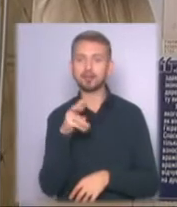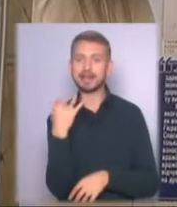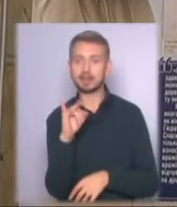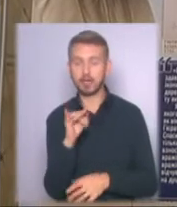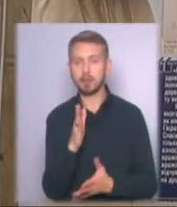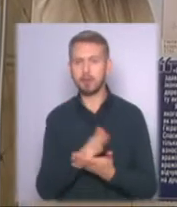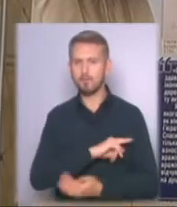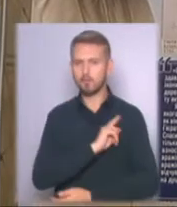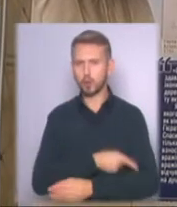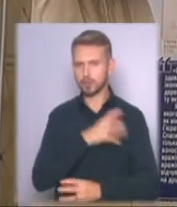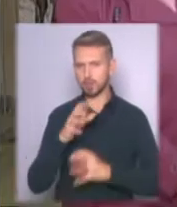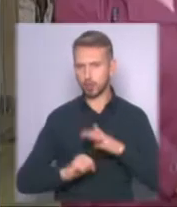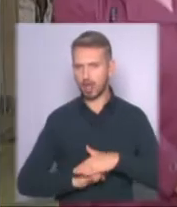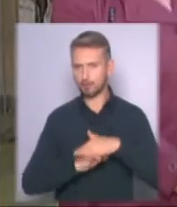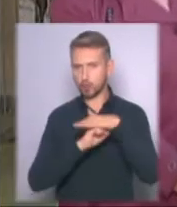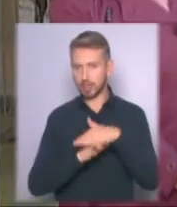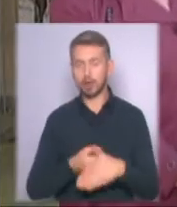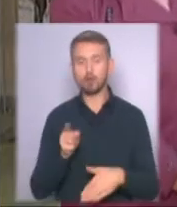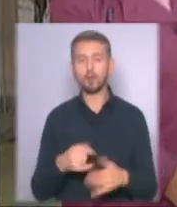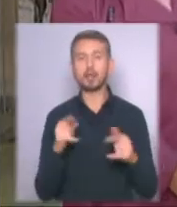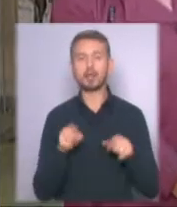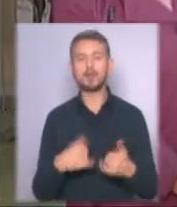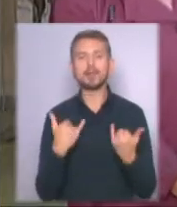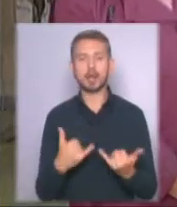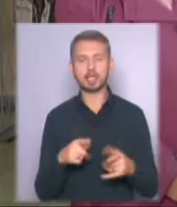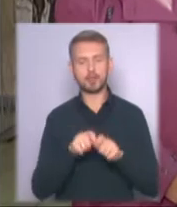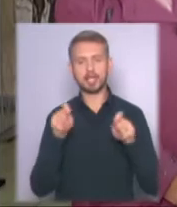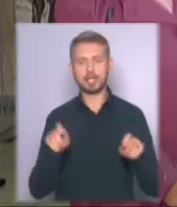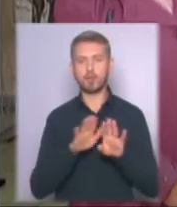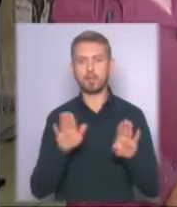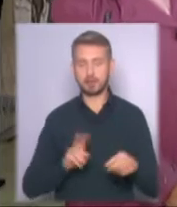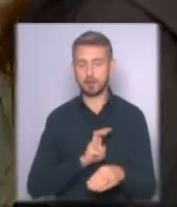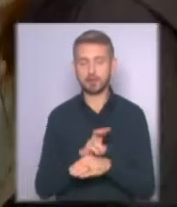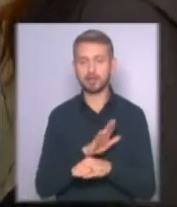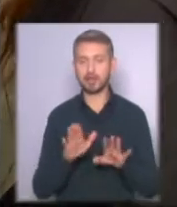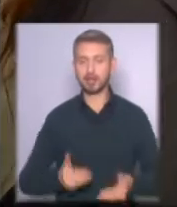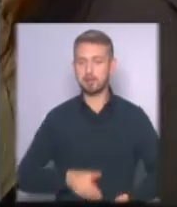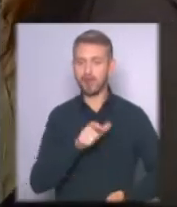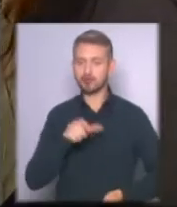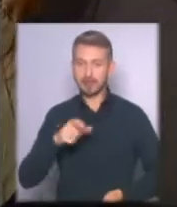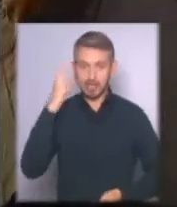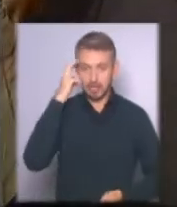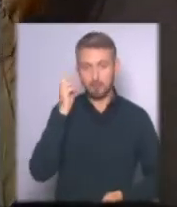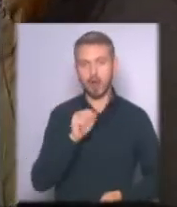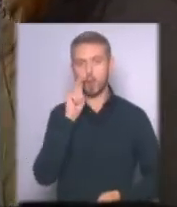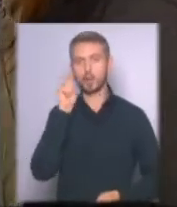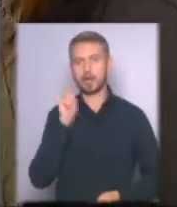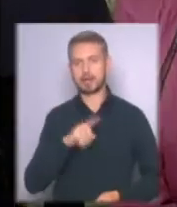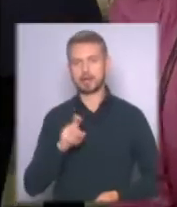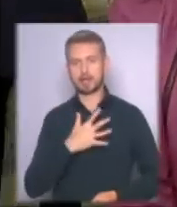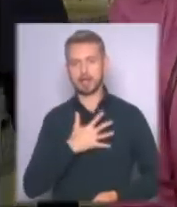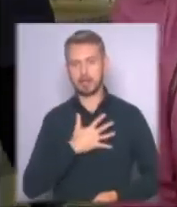потужний міжнародний авторитет. Тому навіть зараз на відкриття виставки завітали не лише мешканці столиці, а й українці з Канади.